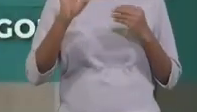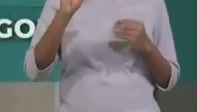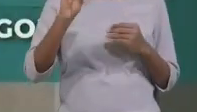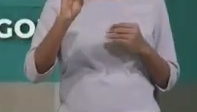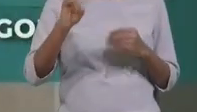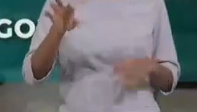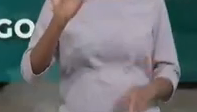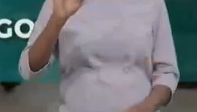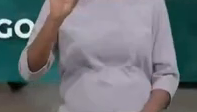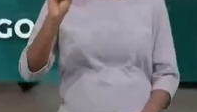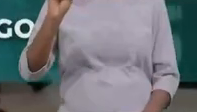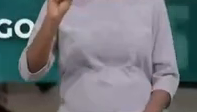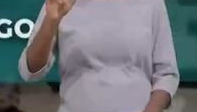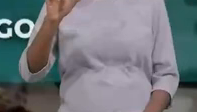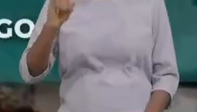accepté